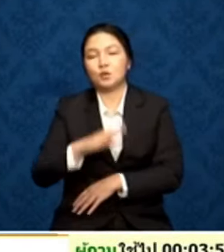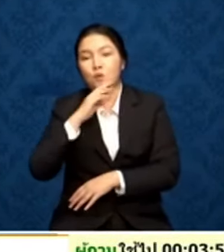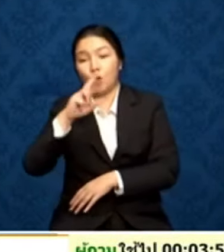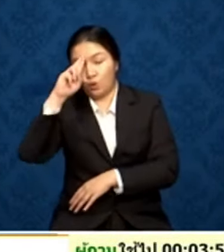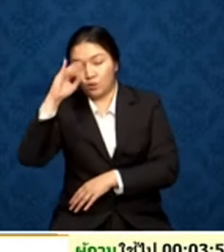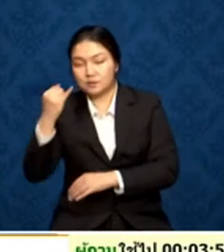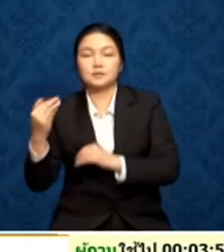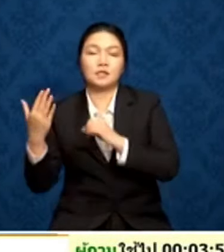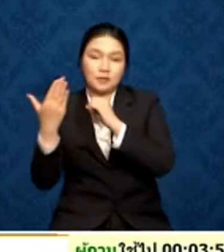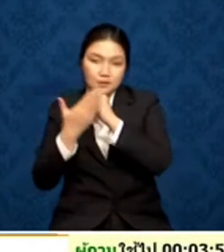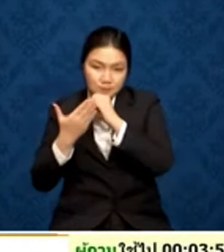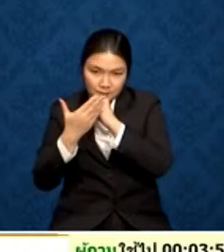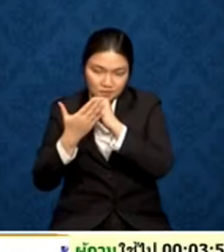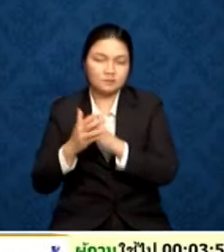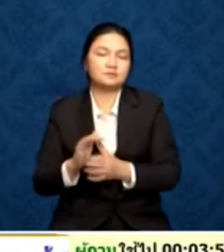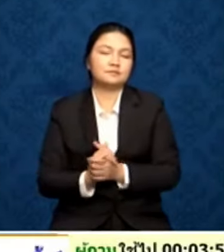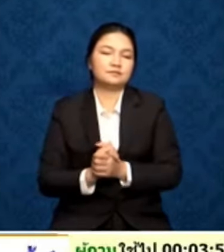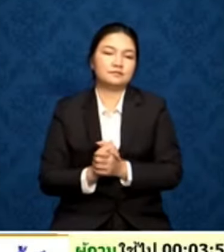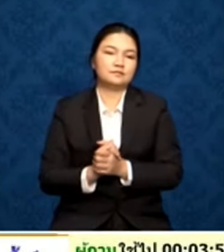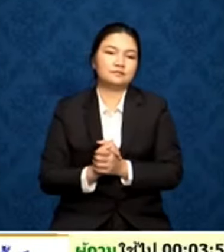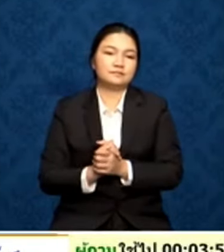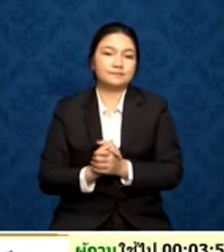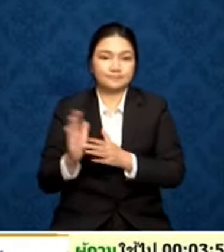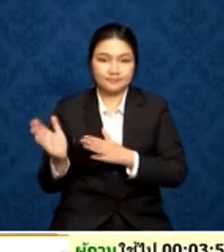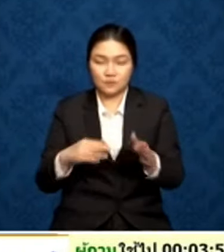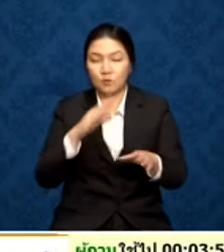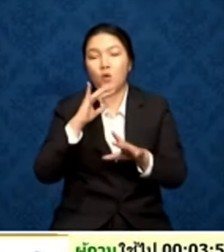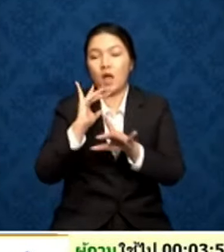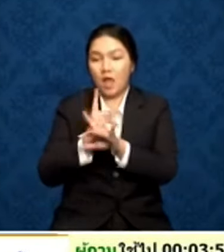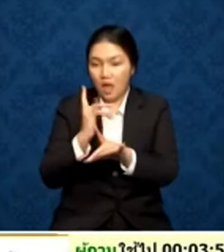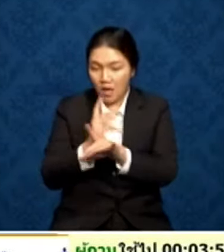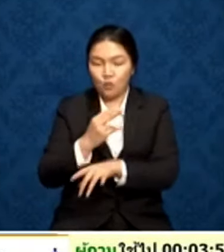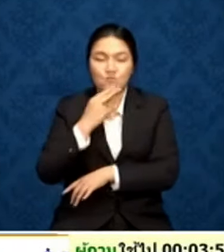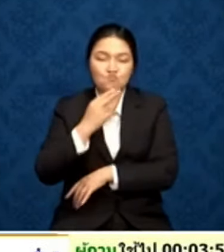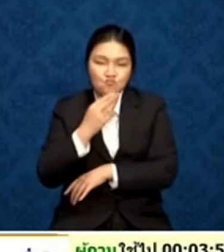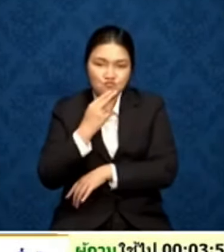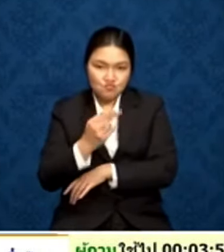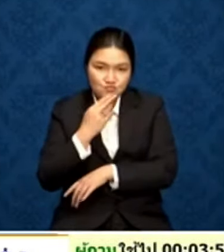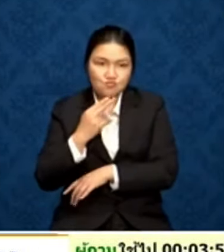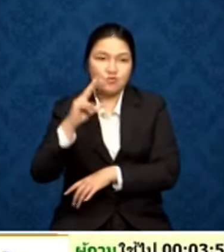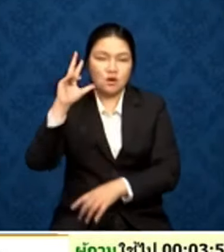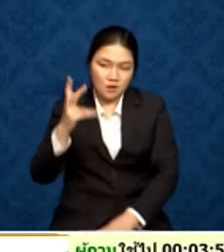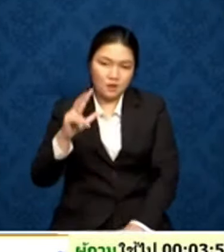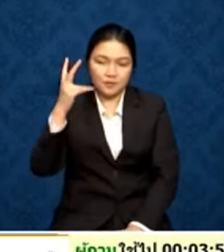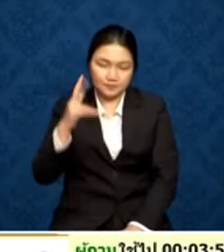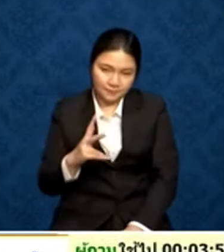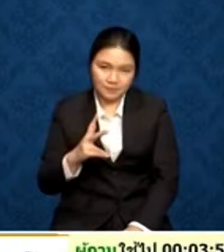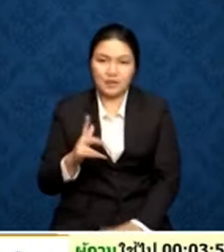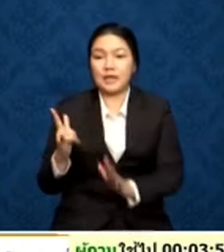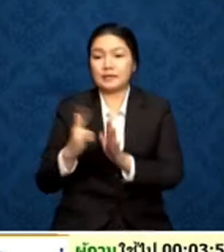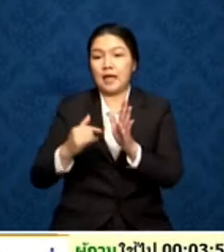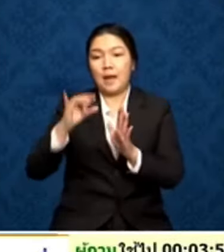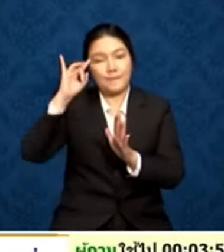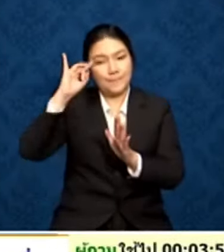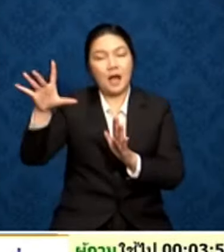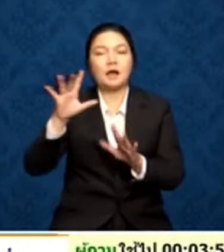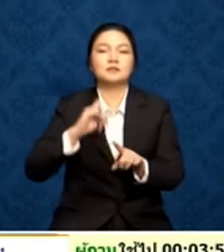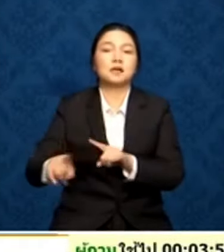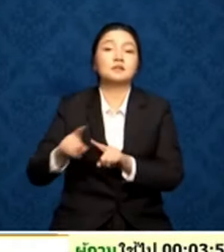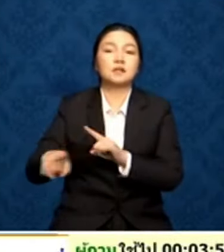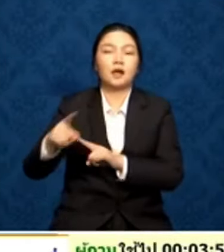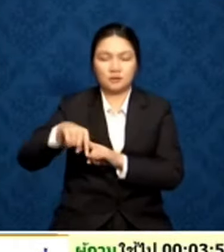หรือในส่วนของเหล้าแอลกอฮอล์บุหรี่กัญชายาบ้าอะไรต่างๆเหล่านี้เข้าไปรวม